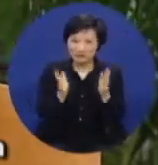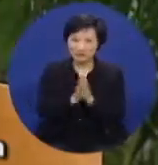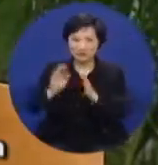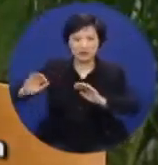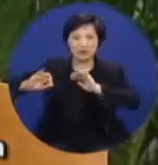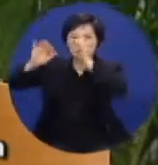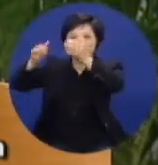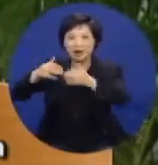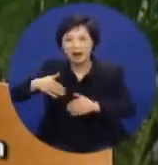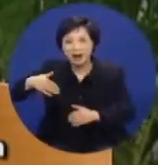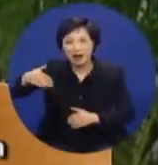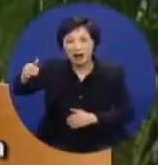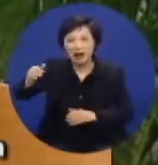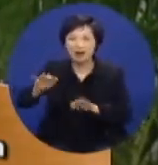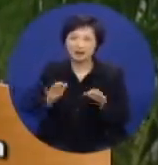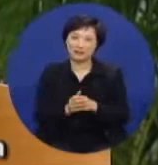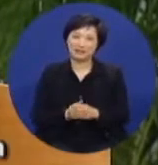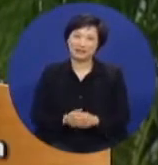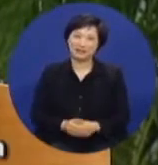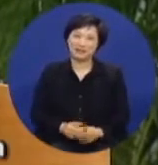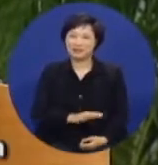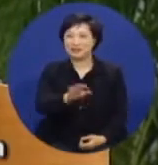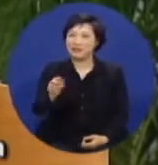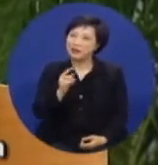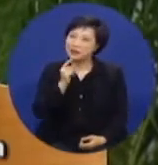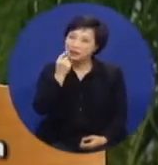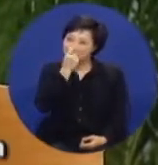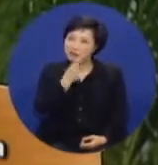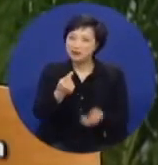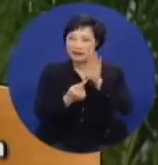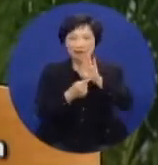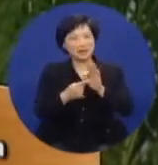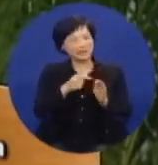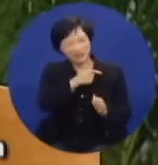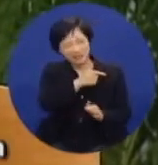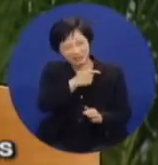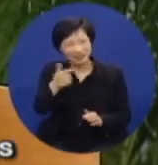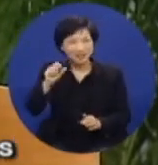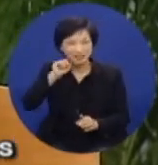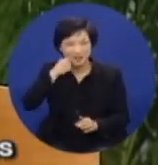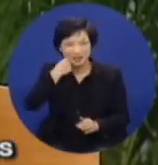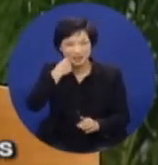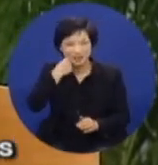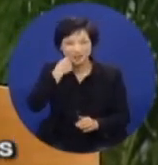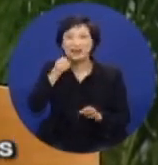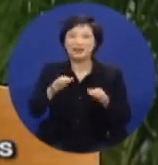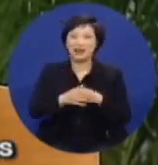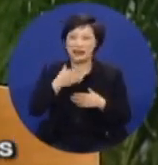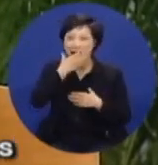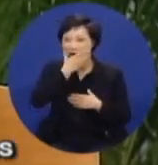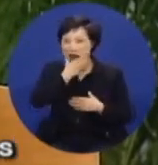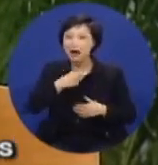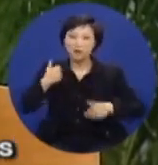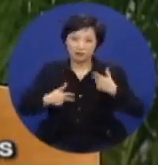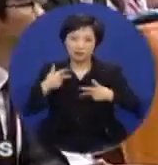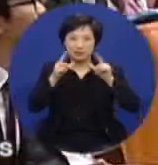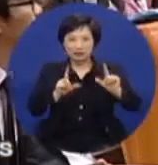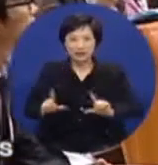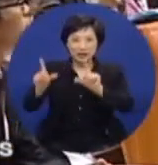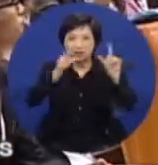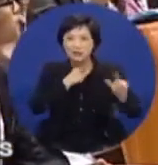국가에서도 2부로 효 모 을 수 없는 행복을 누리며 살기 원하시는 는 만 아멘